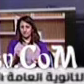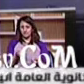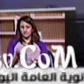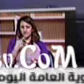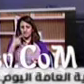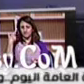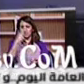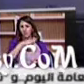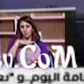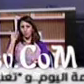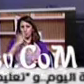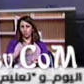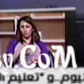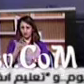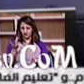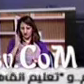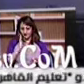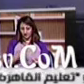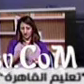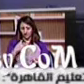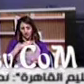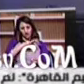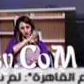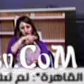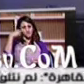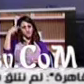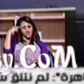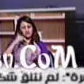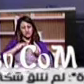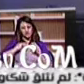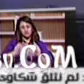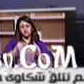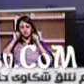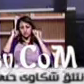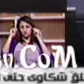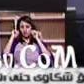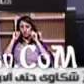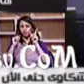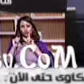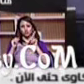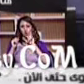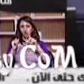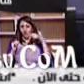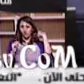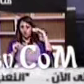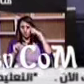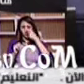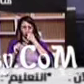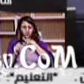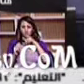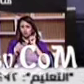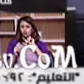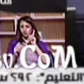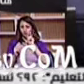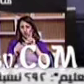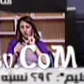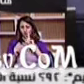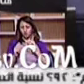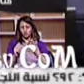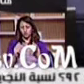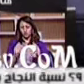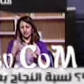ده نوع من انواع السلميه انا معرفوش يعني دي دي ده مصطلح جديد من السلميه في الحقيقه فاحنا اللي احنا عايزينه الرساله اللي احنا عايزين نصل